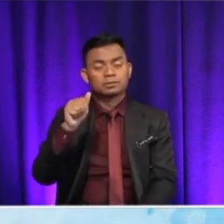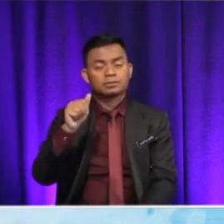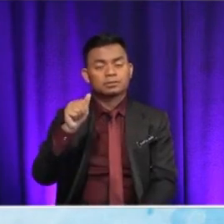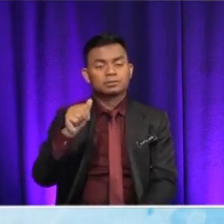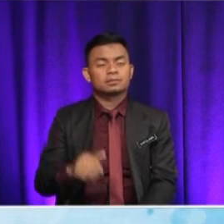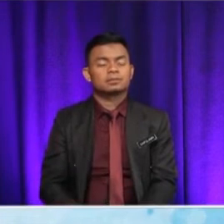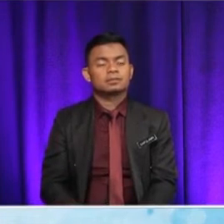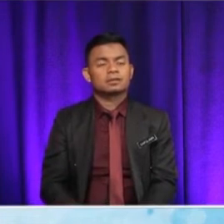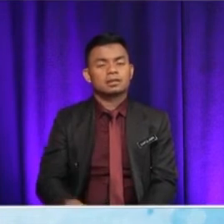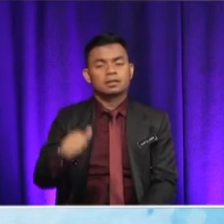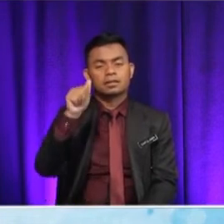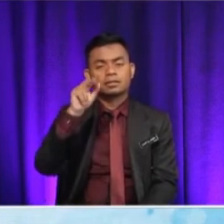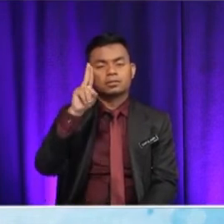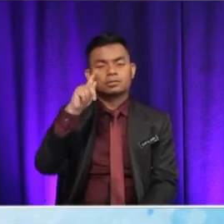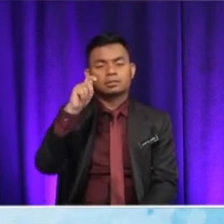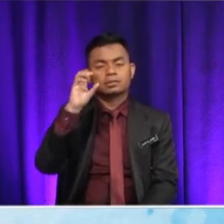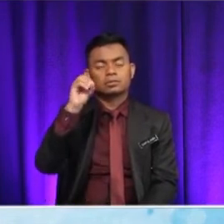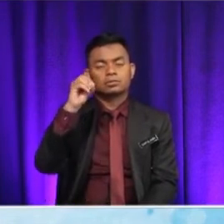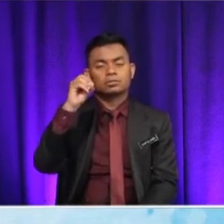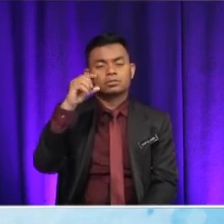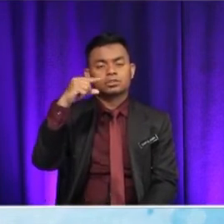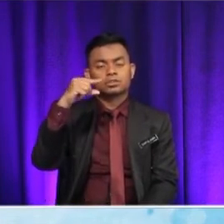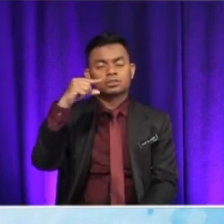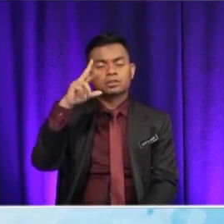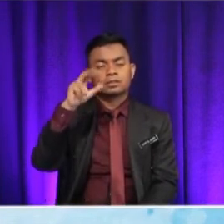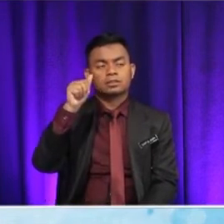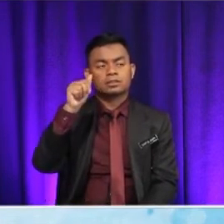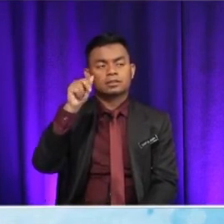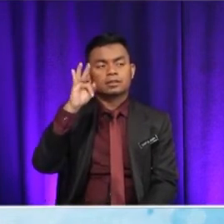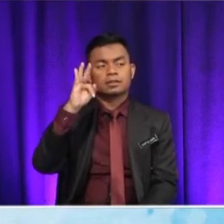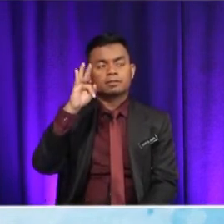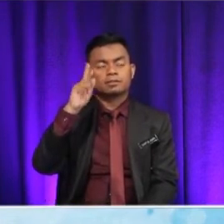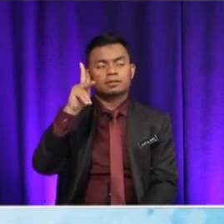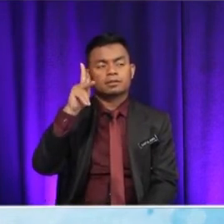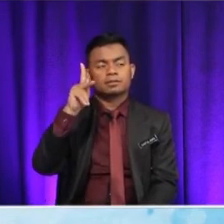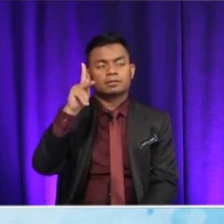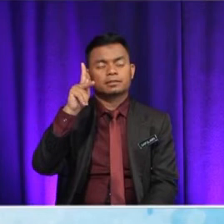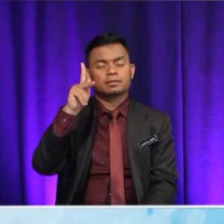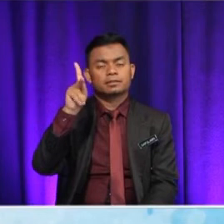ortografik. Okey, yang B apa? Yang B,